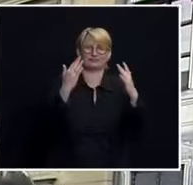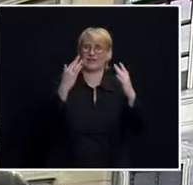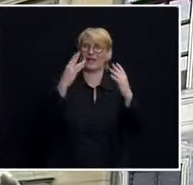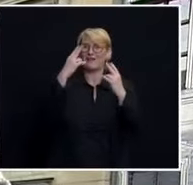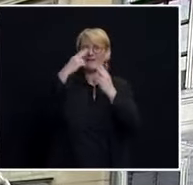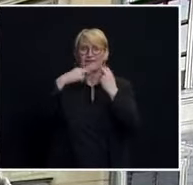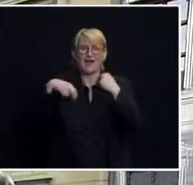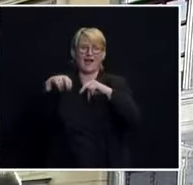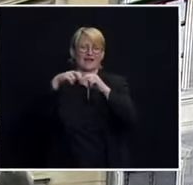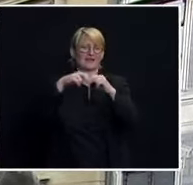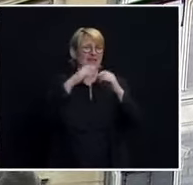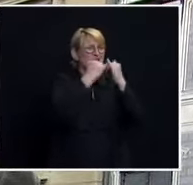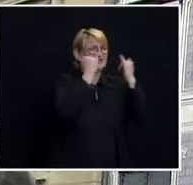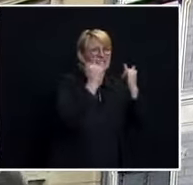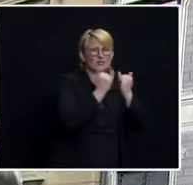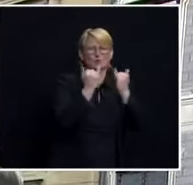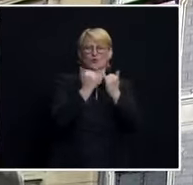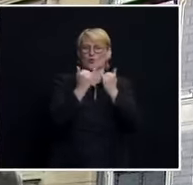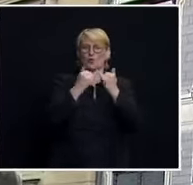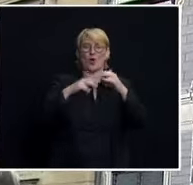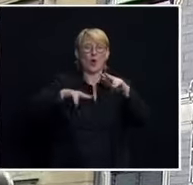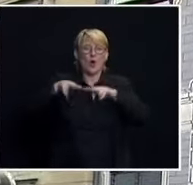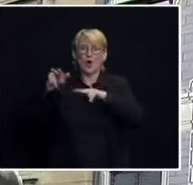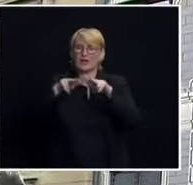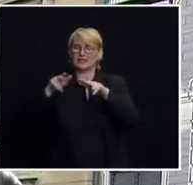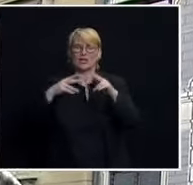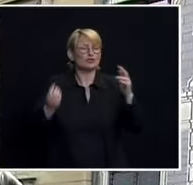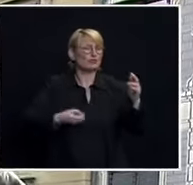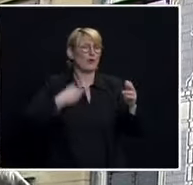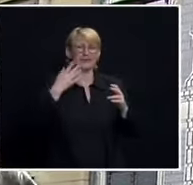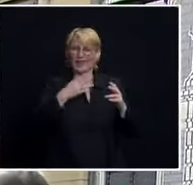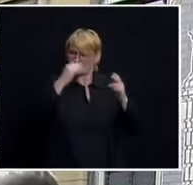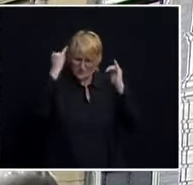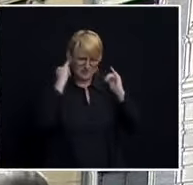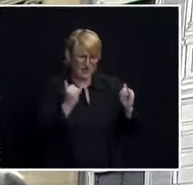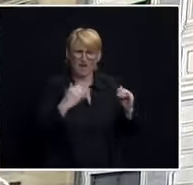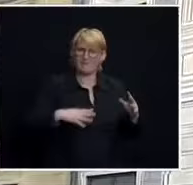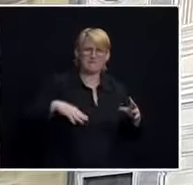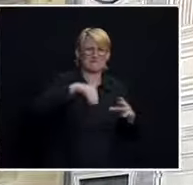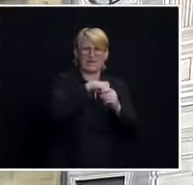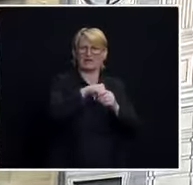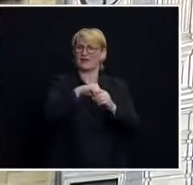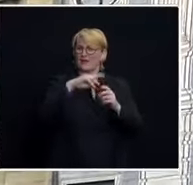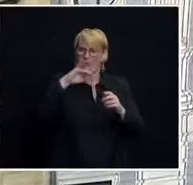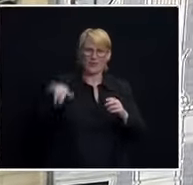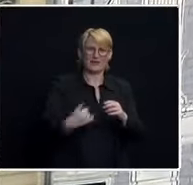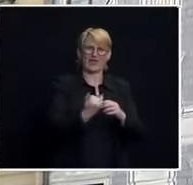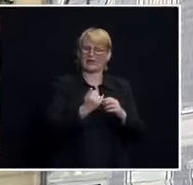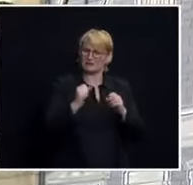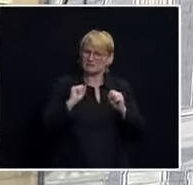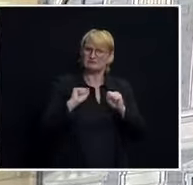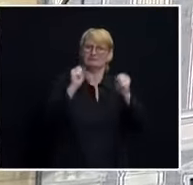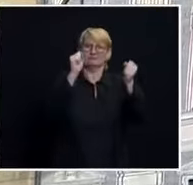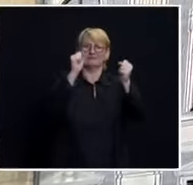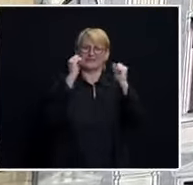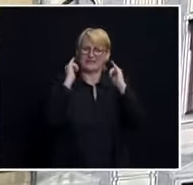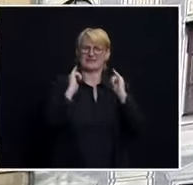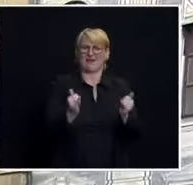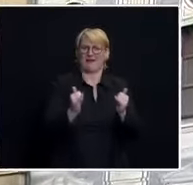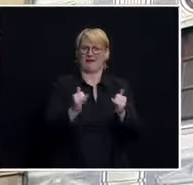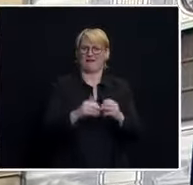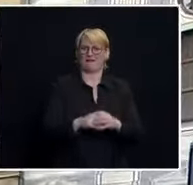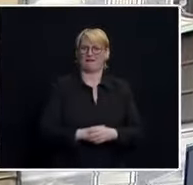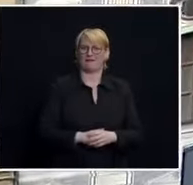Vereine, Institutionen und Organisationen spontan zugesagt haben, bei diesem Projekt die Rückkehr der Namen